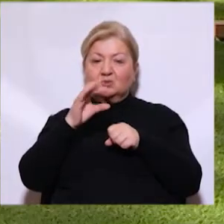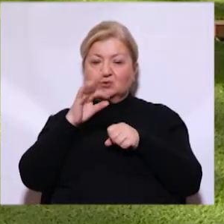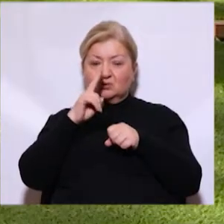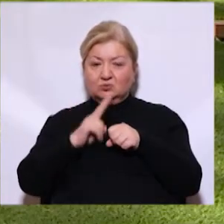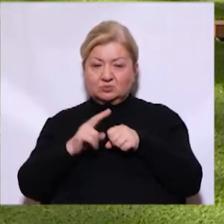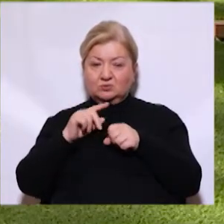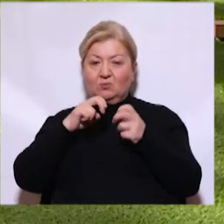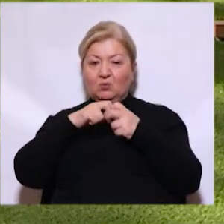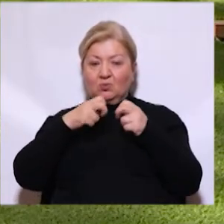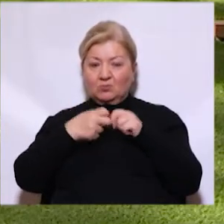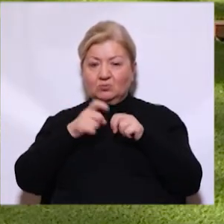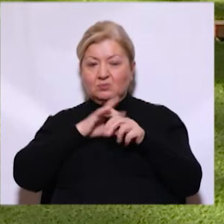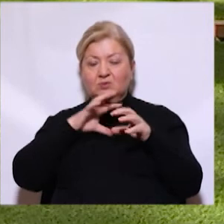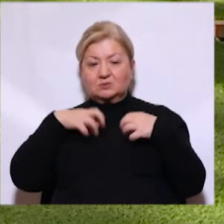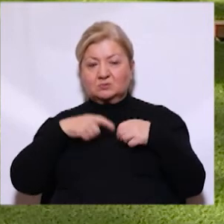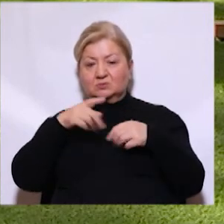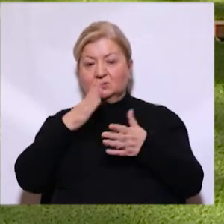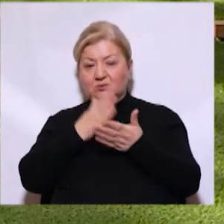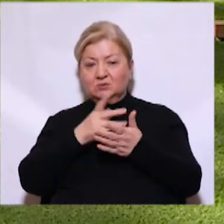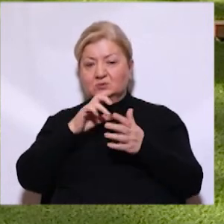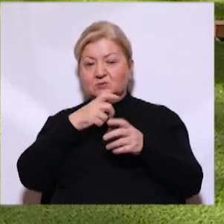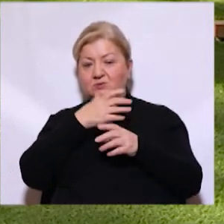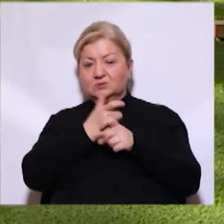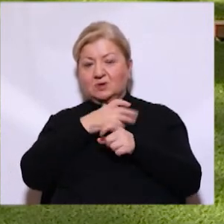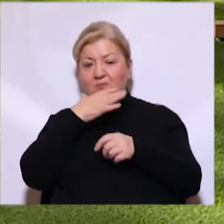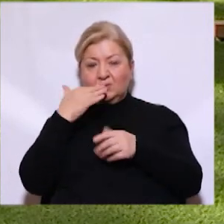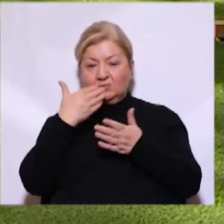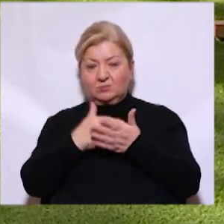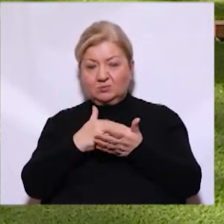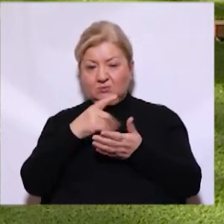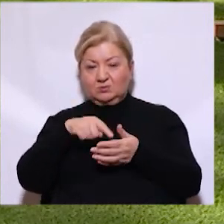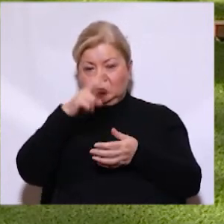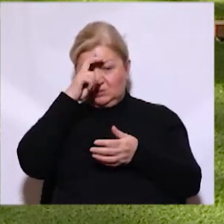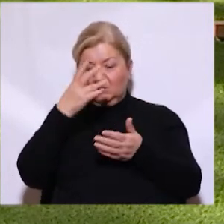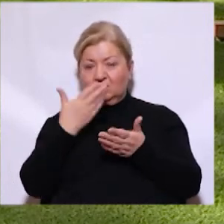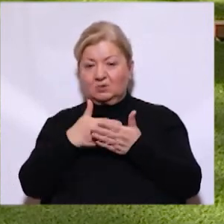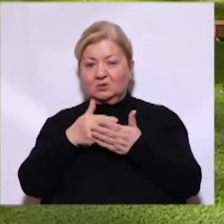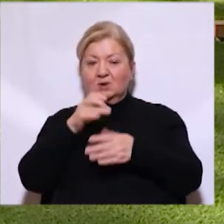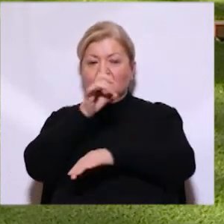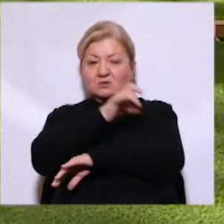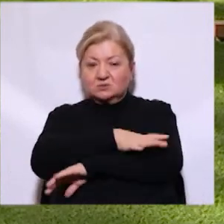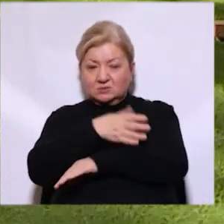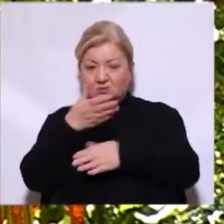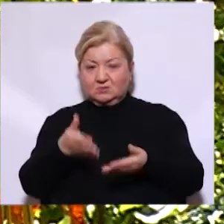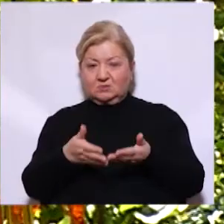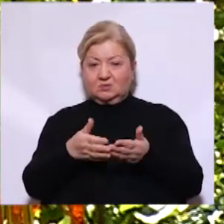სოციალურ პრობლემებზე, რაც სამწუხაროდ ჩვენ ქვეყანაში ძალიან ბევრი არის, ხო? მაგალითად, ვთქვათ, სიღარიბე და